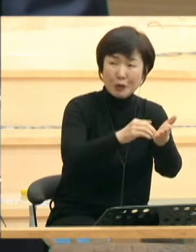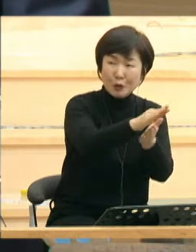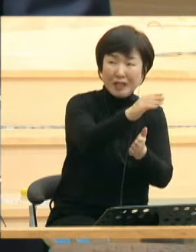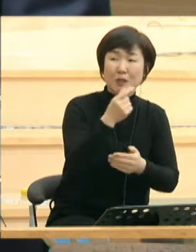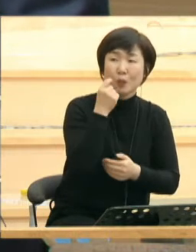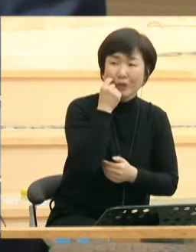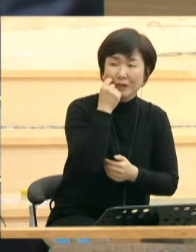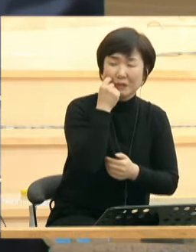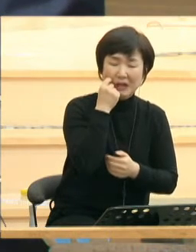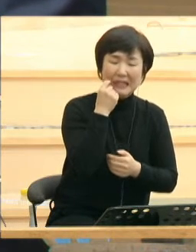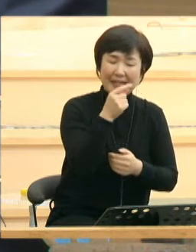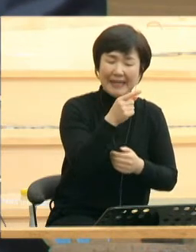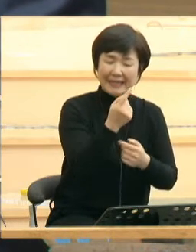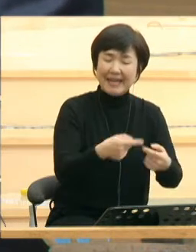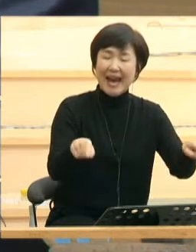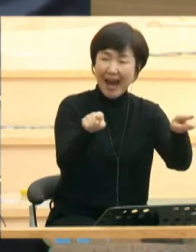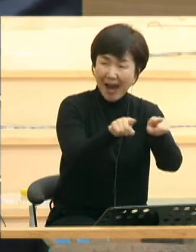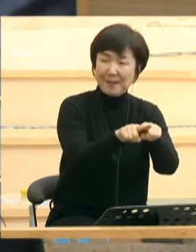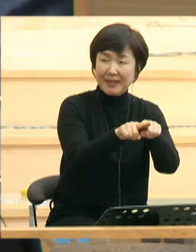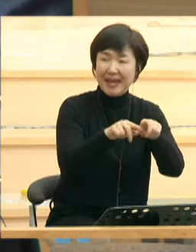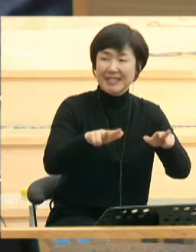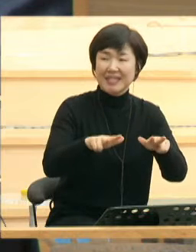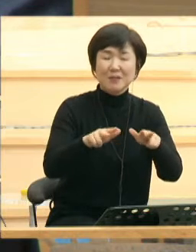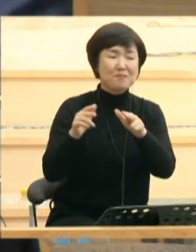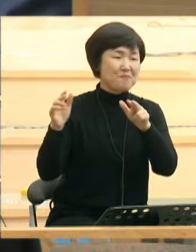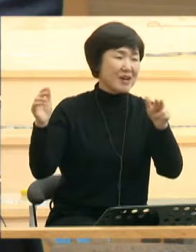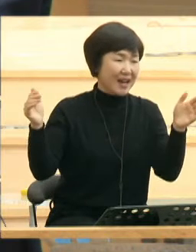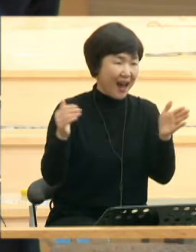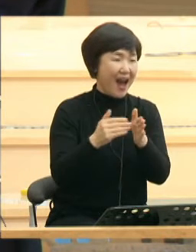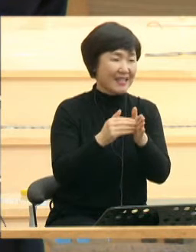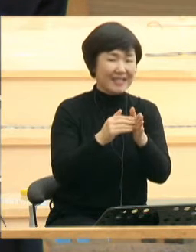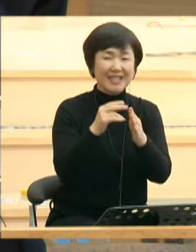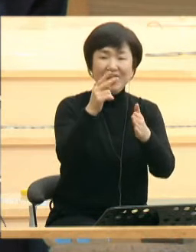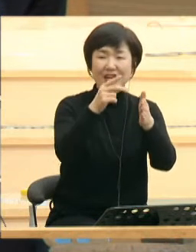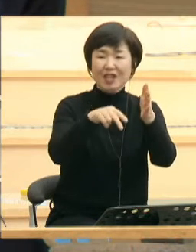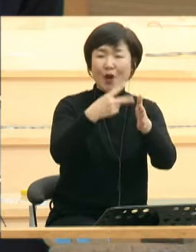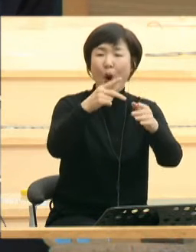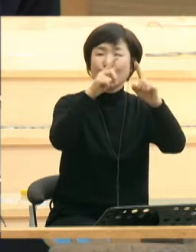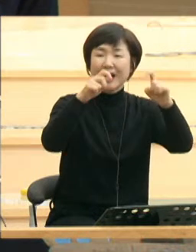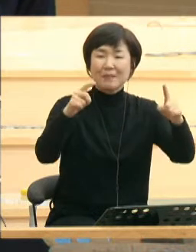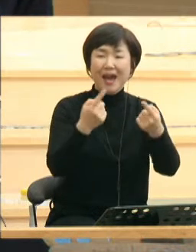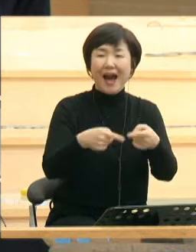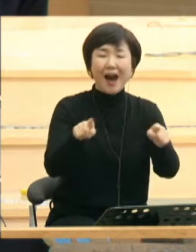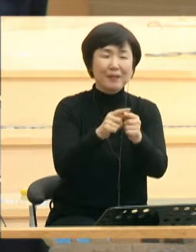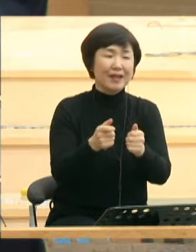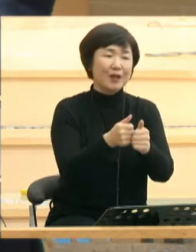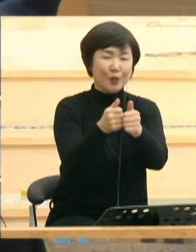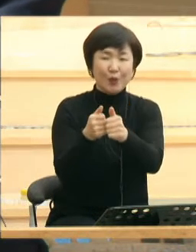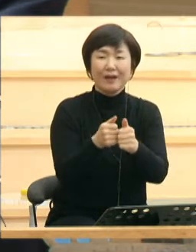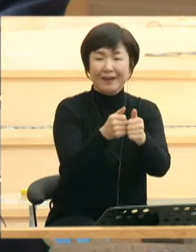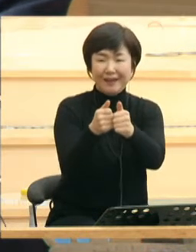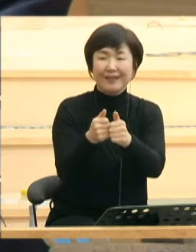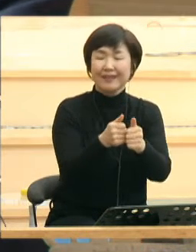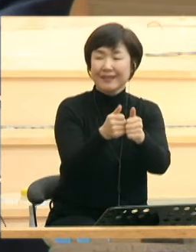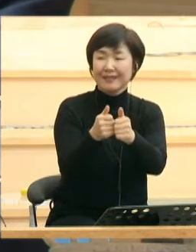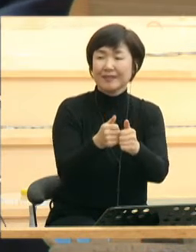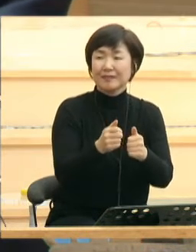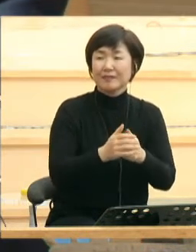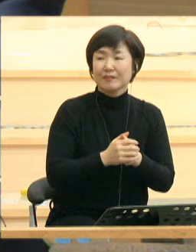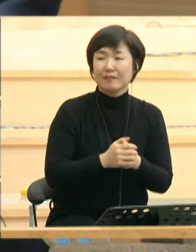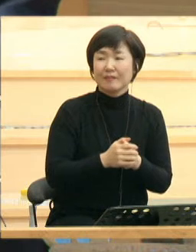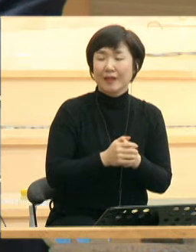민 자손과 함께 오늘까지 예루살렘이 고주 아니라 맡은 이 배냐 민자 선도 멀 쫓아 내지 못해 때요